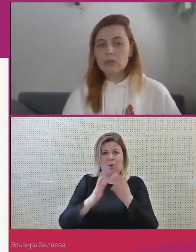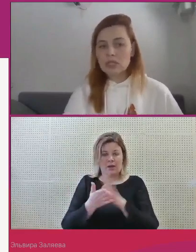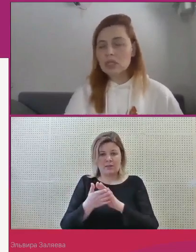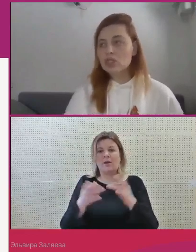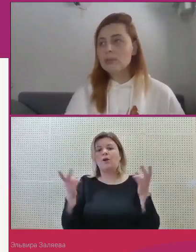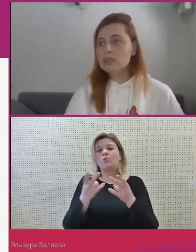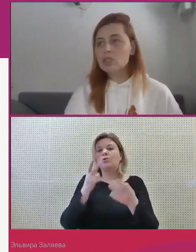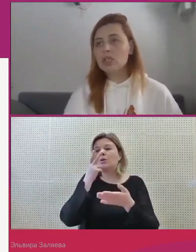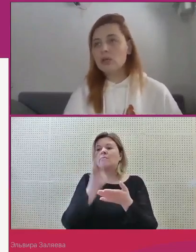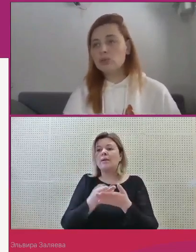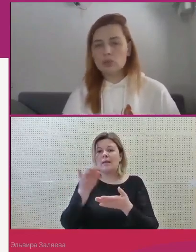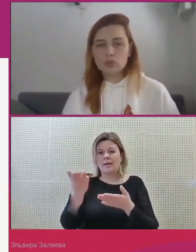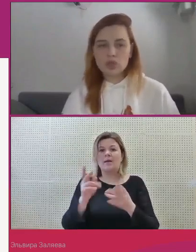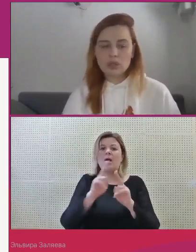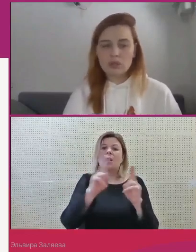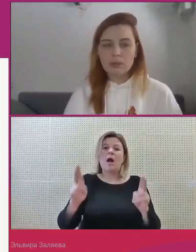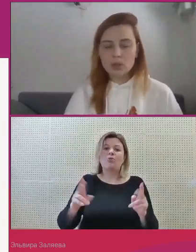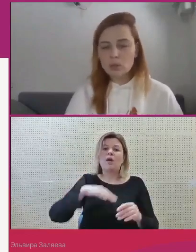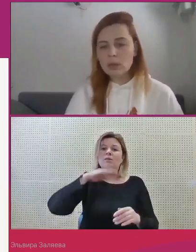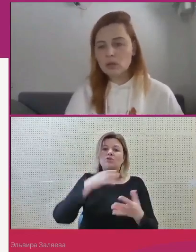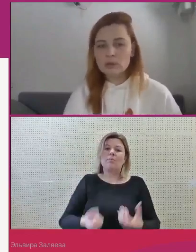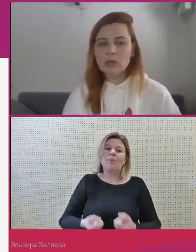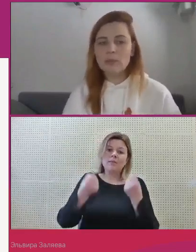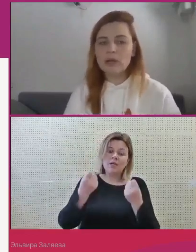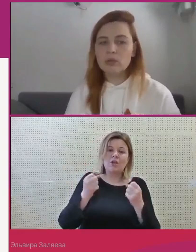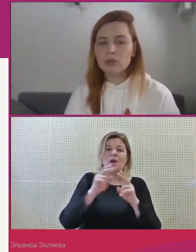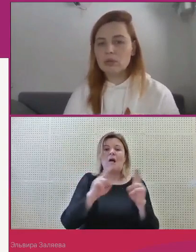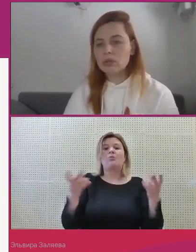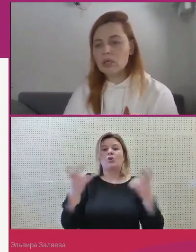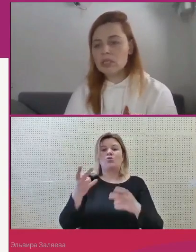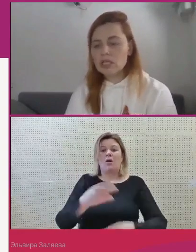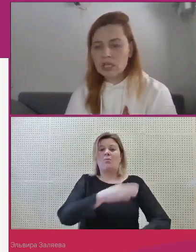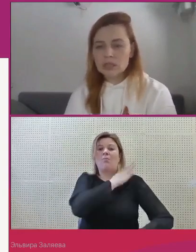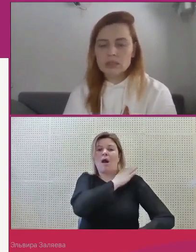кому-то достаточно поддержки, кому-то нужно по плечу похлопать, про кого-то